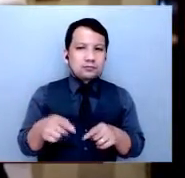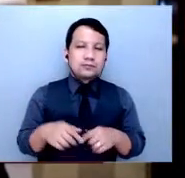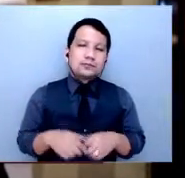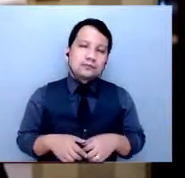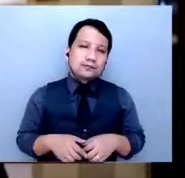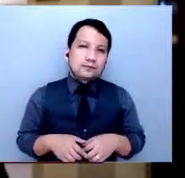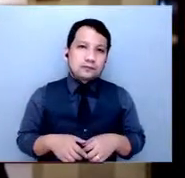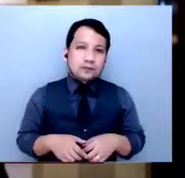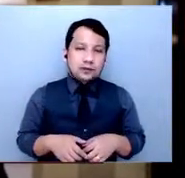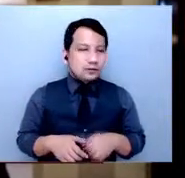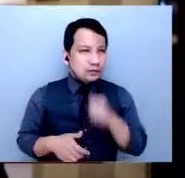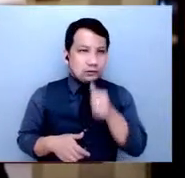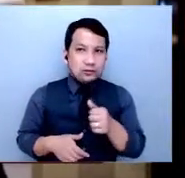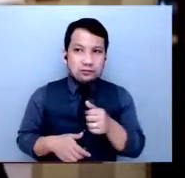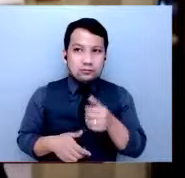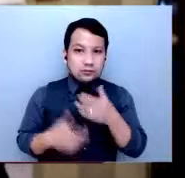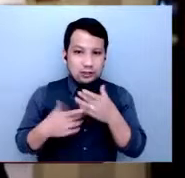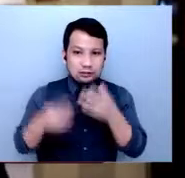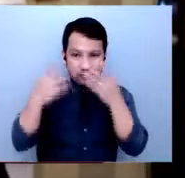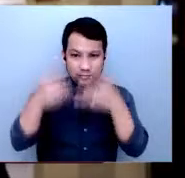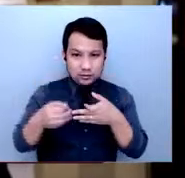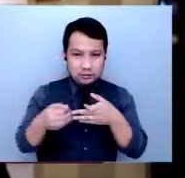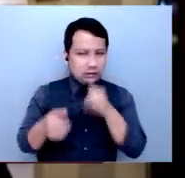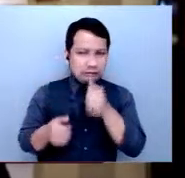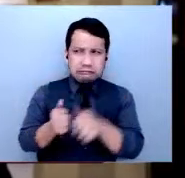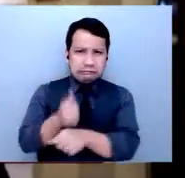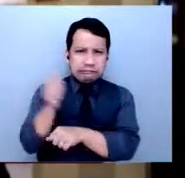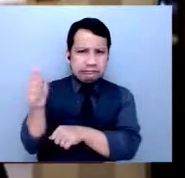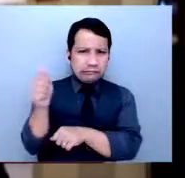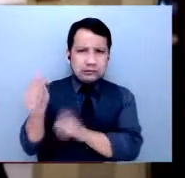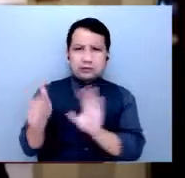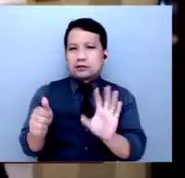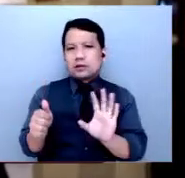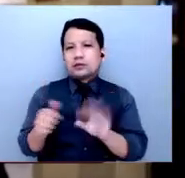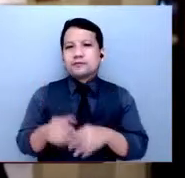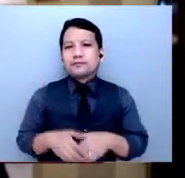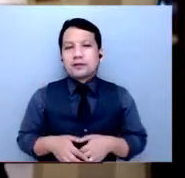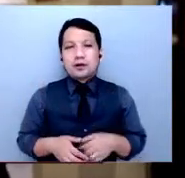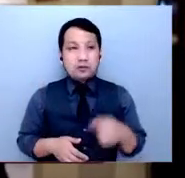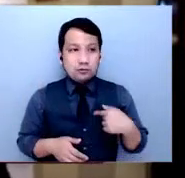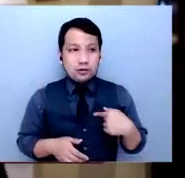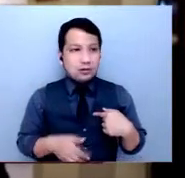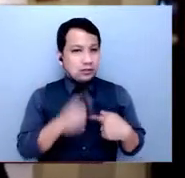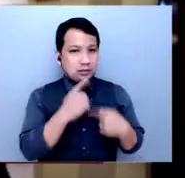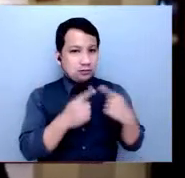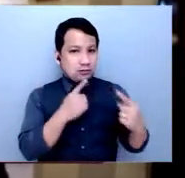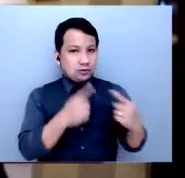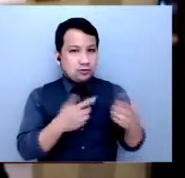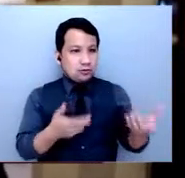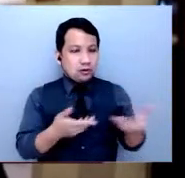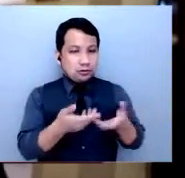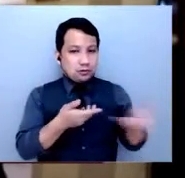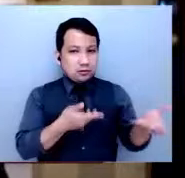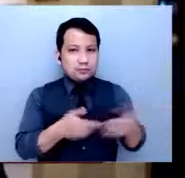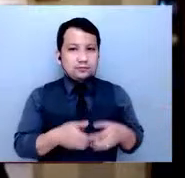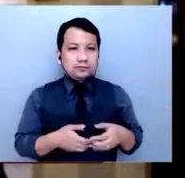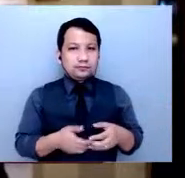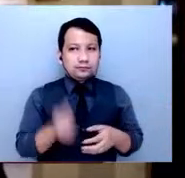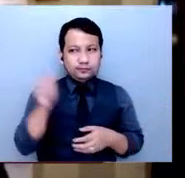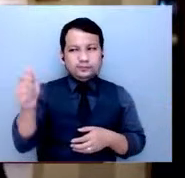Hindi ko naman siya sinisisi. Kasi hindi naman kami nag-uusap. So, yung desisyon nila